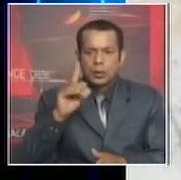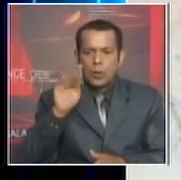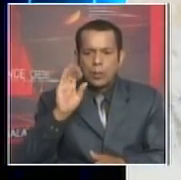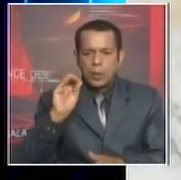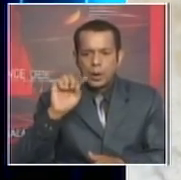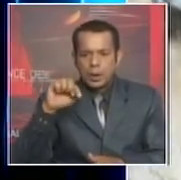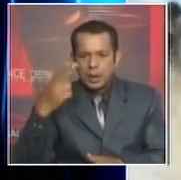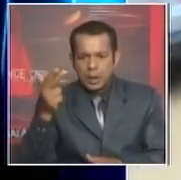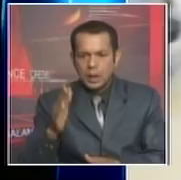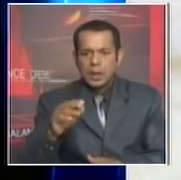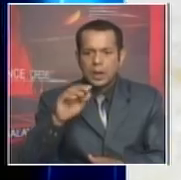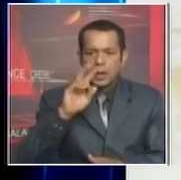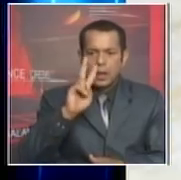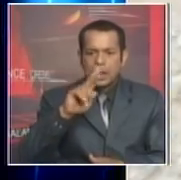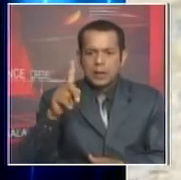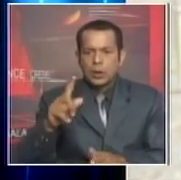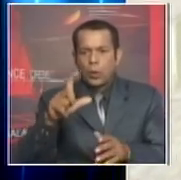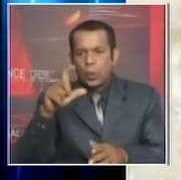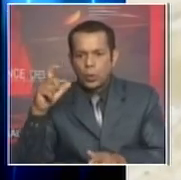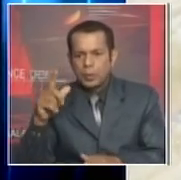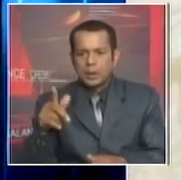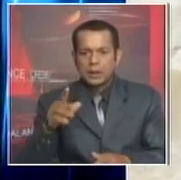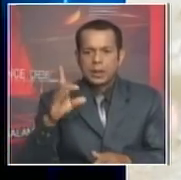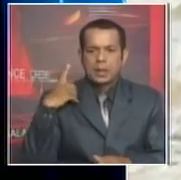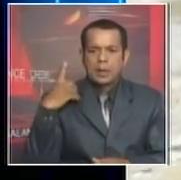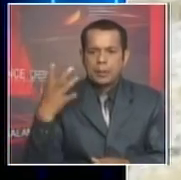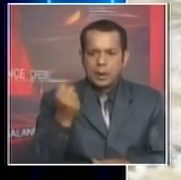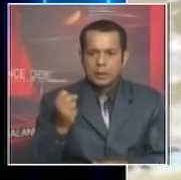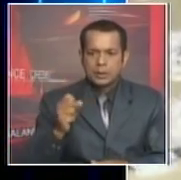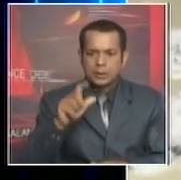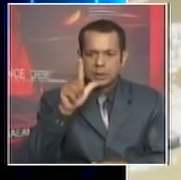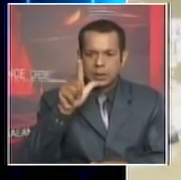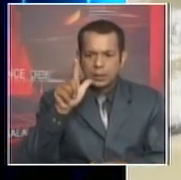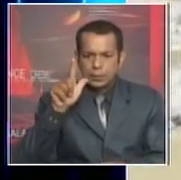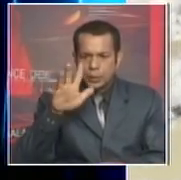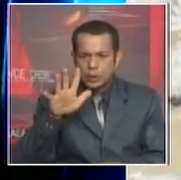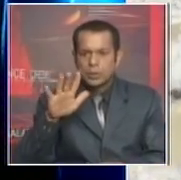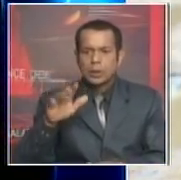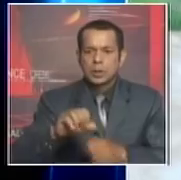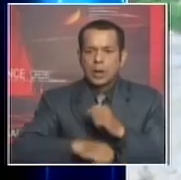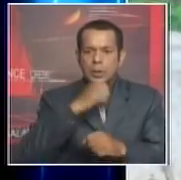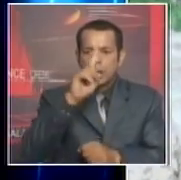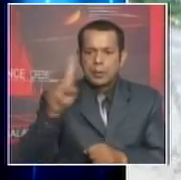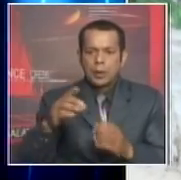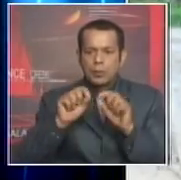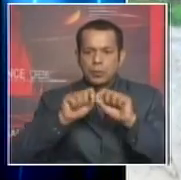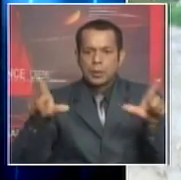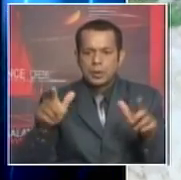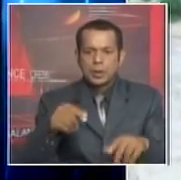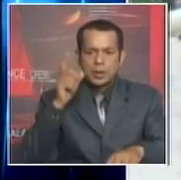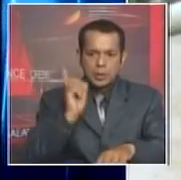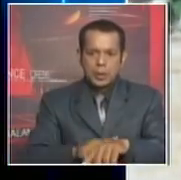साउनमा 21 करोडमा टेन्डर लिएको थियो। उक्त सम्झौता 2075 साउन 11 सकिएको छ, तर अहिले समय